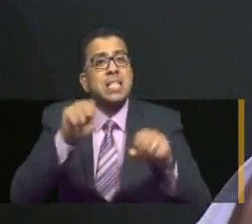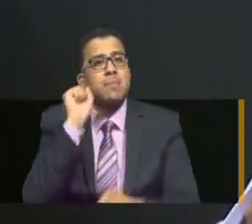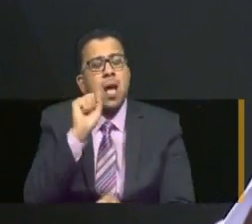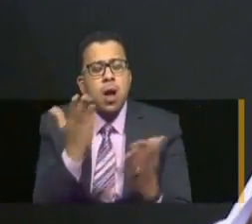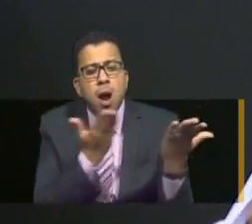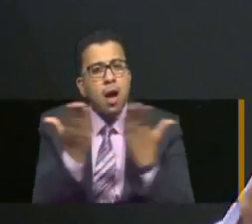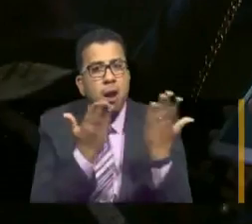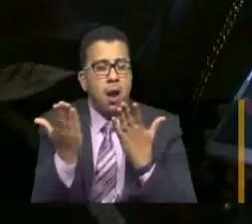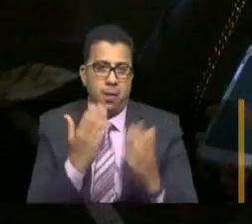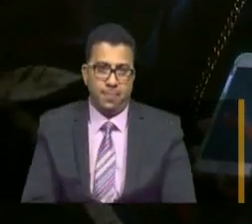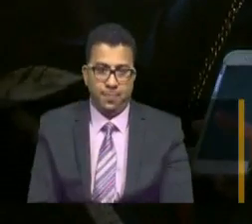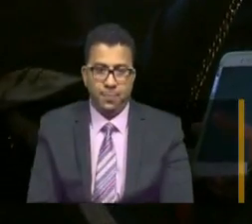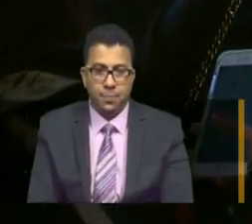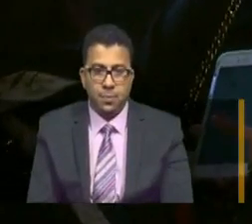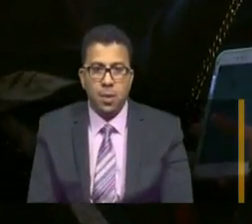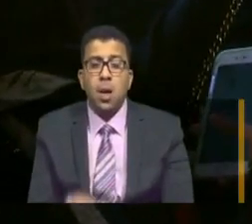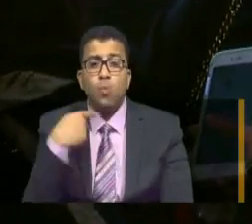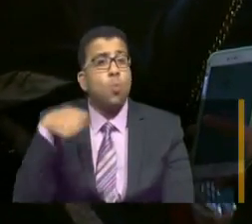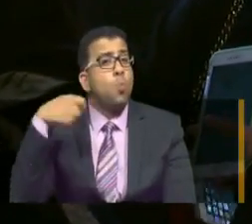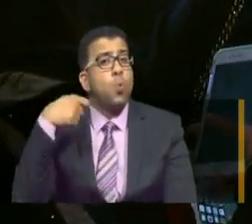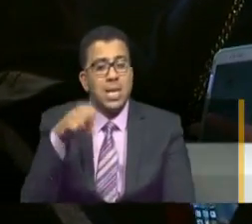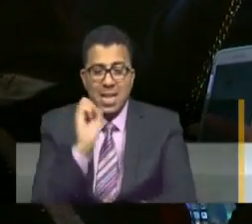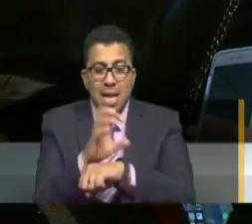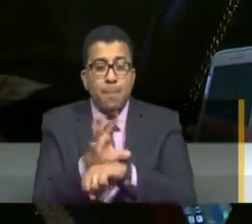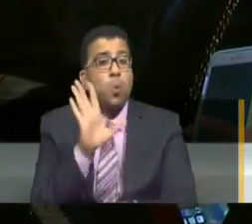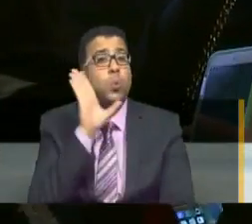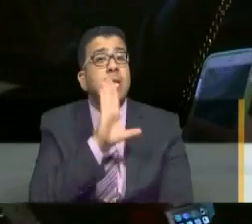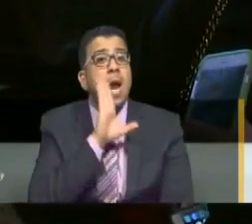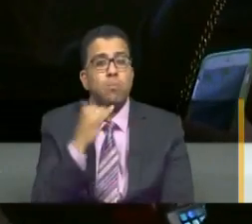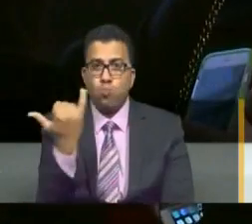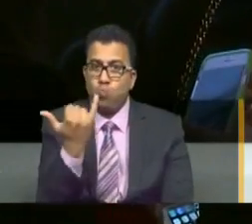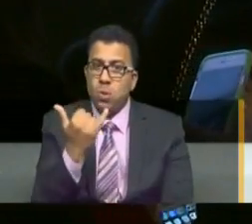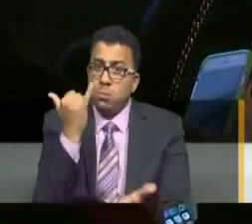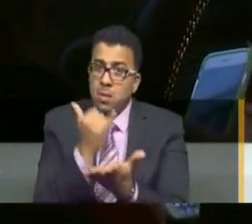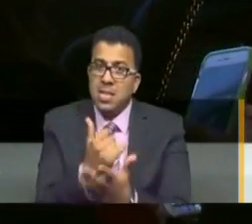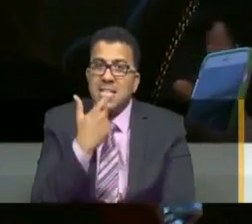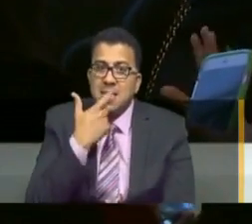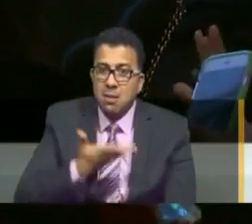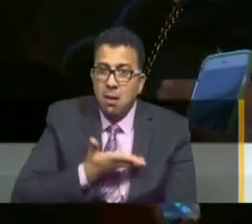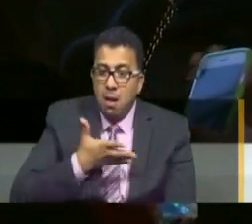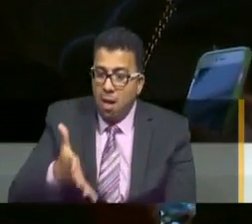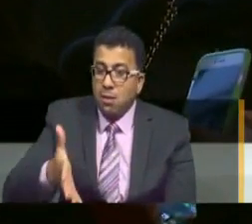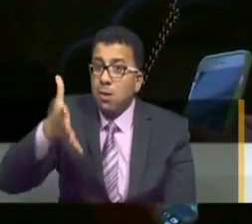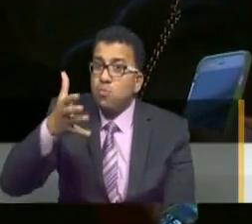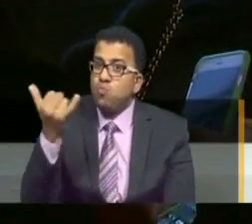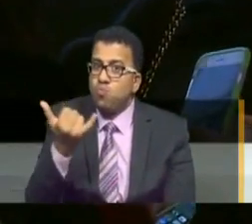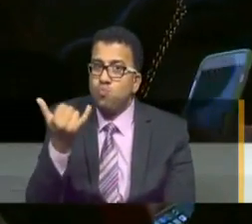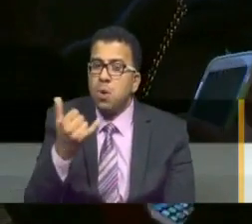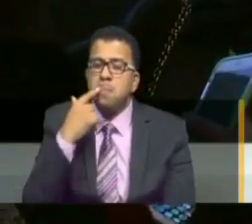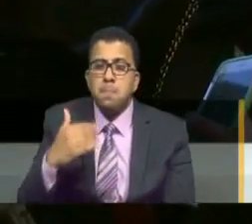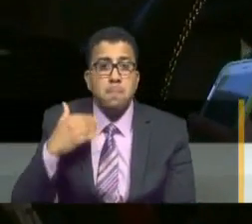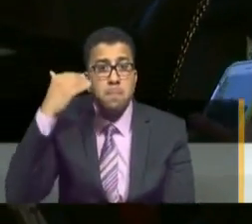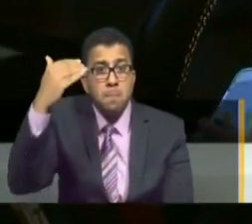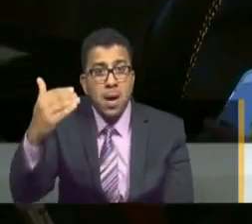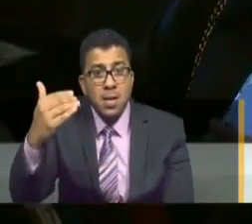للقراءة. كوزارة التربية والتعليم طبعاً نحن عنا مرحلة مهمة من عمر الطفل يقضيها معانا، بس بعد